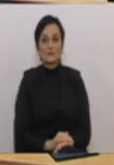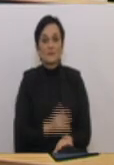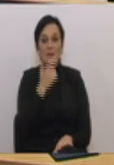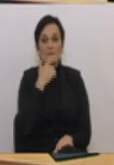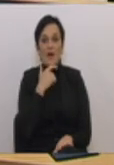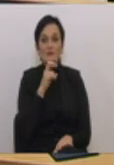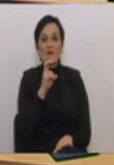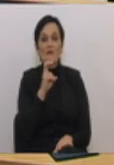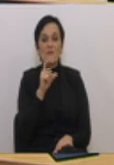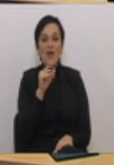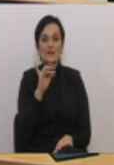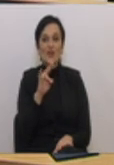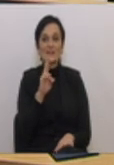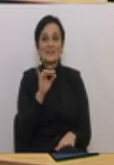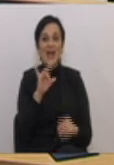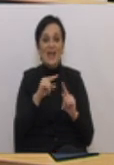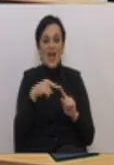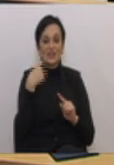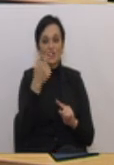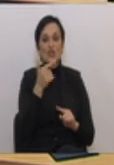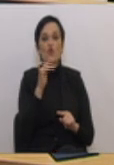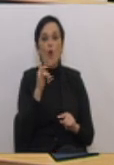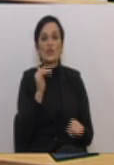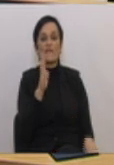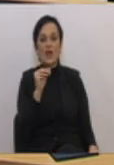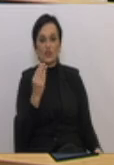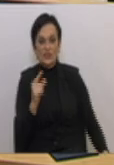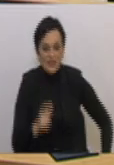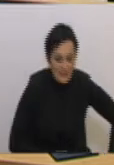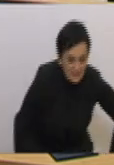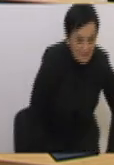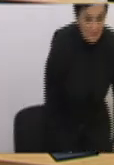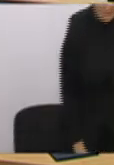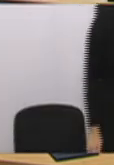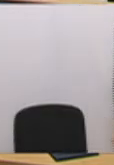ბატონი პეჟან წაქაძე, შემდეგ ბატონი გიორგი ვაშაძე.